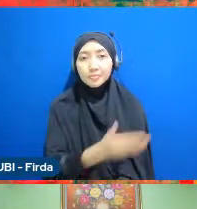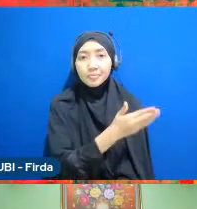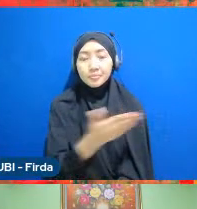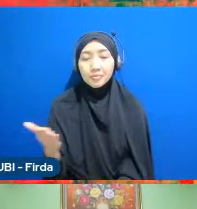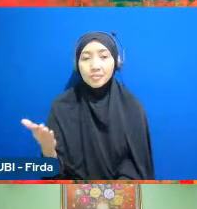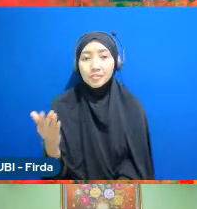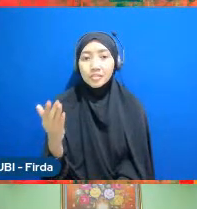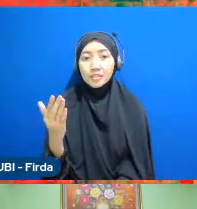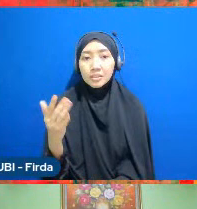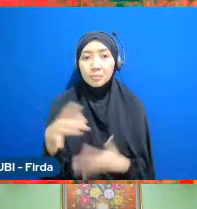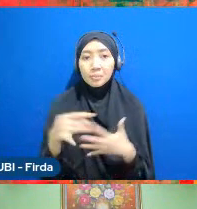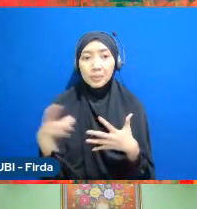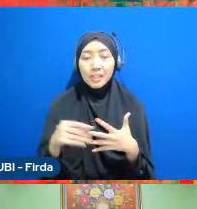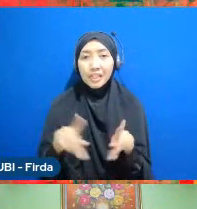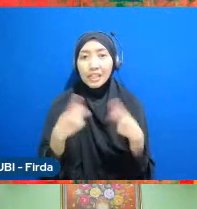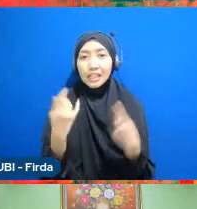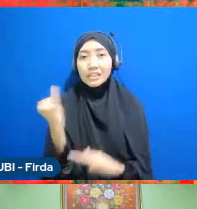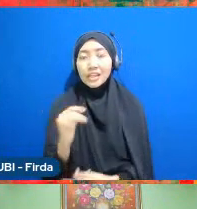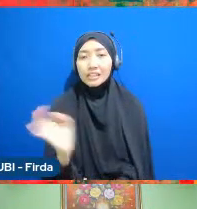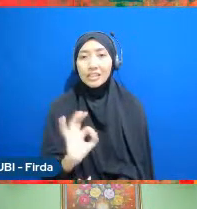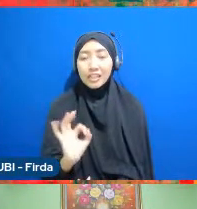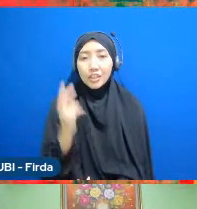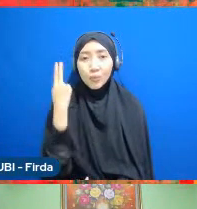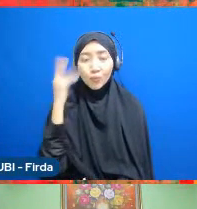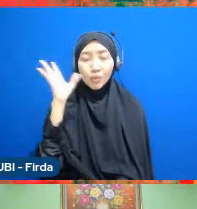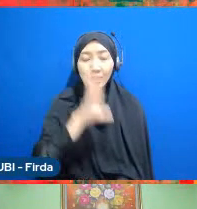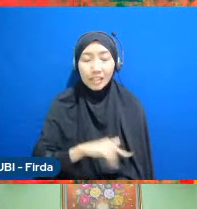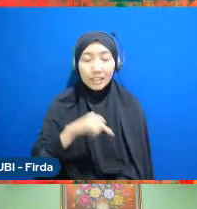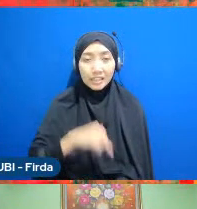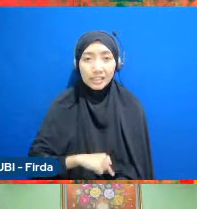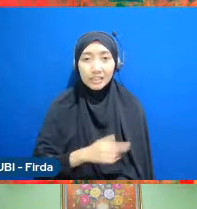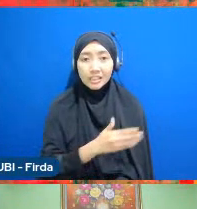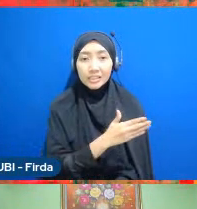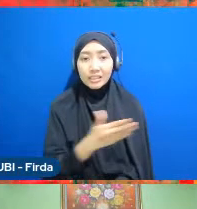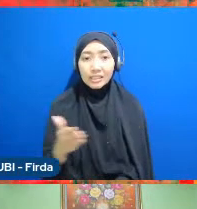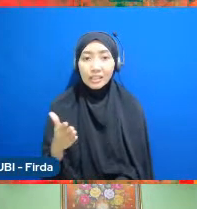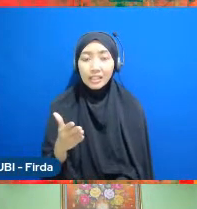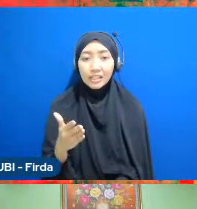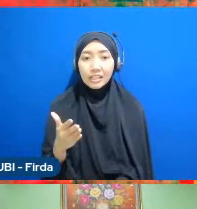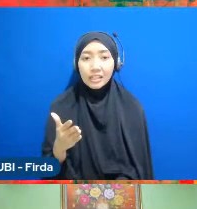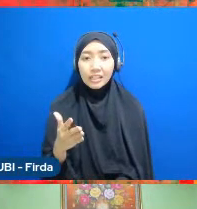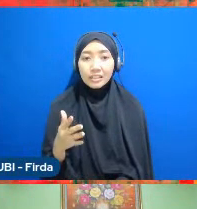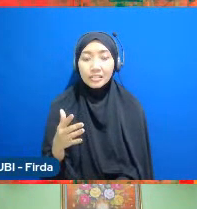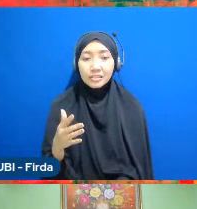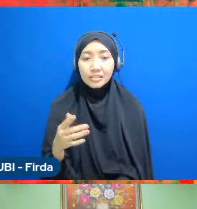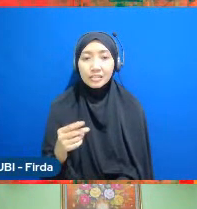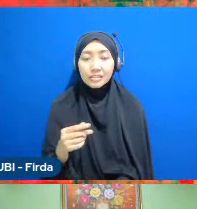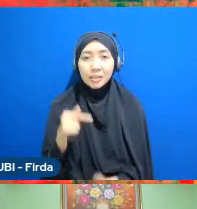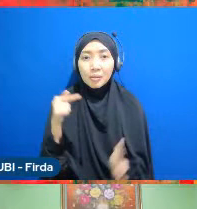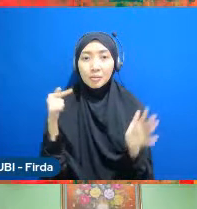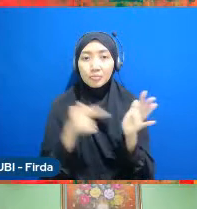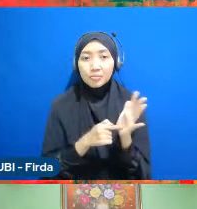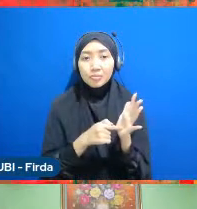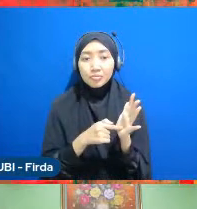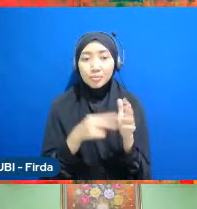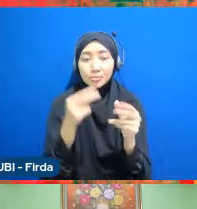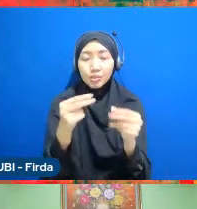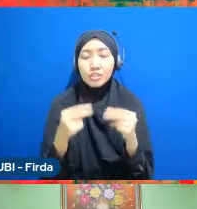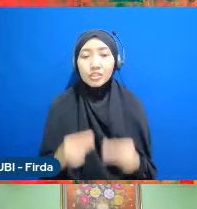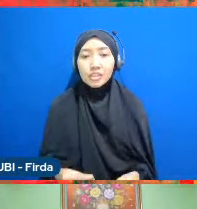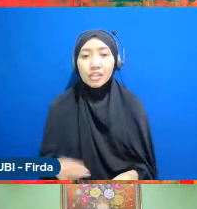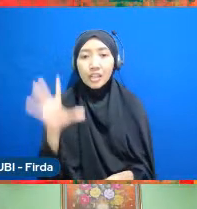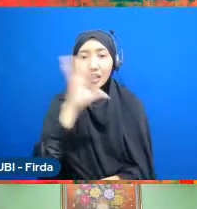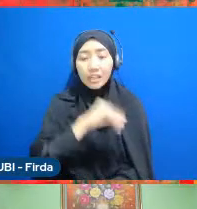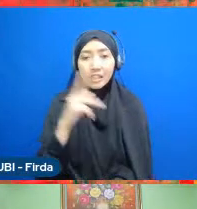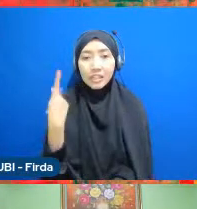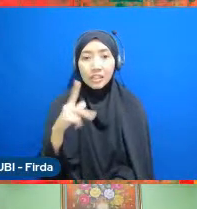salah memilih kelas. Untuk hari ini, silakan sahabat untuk klik flyernya, yaitu ke hari Kamis,